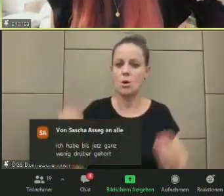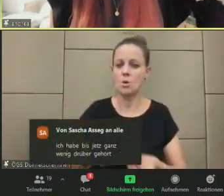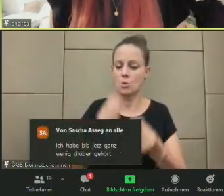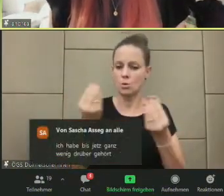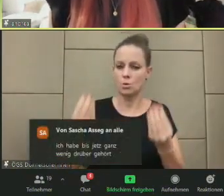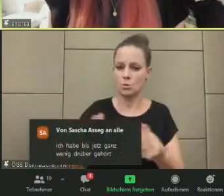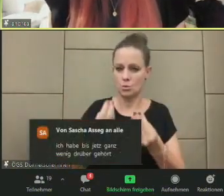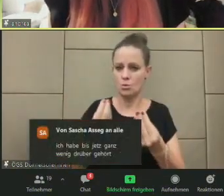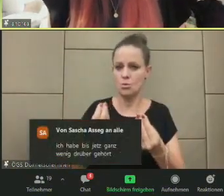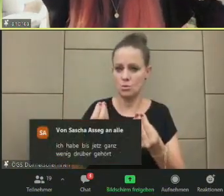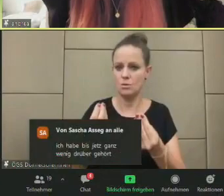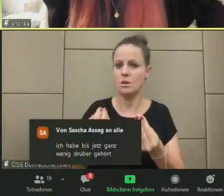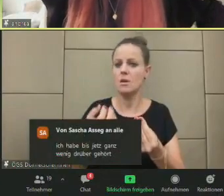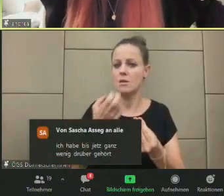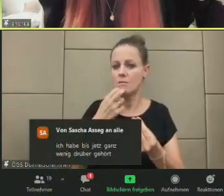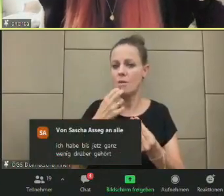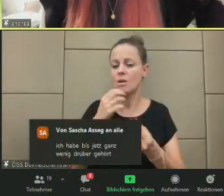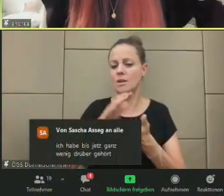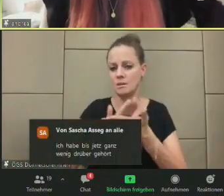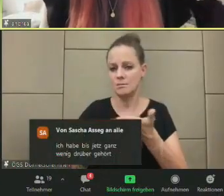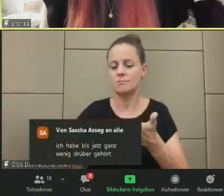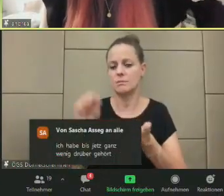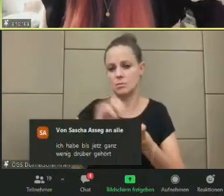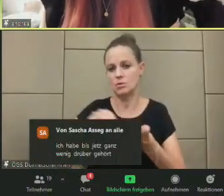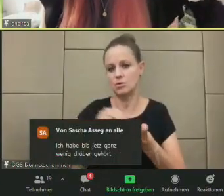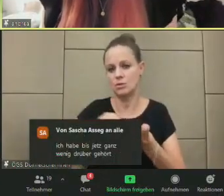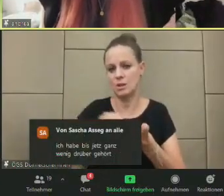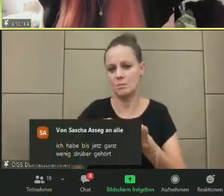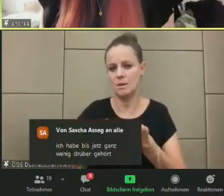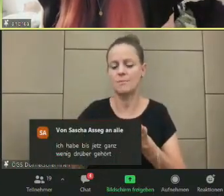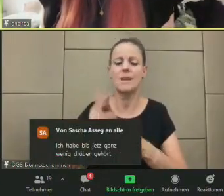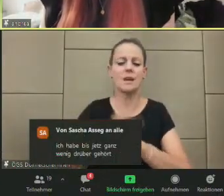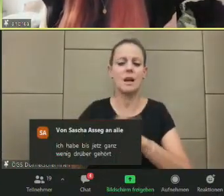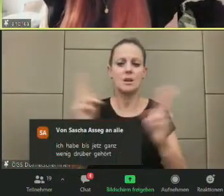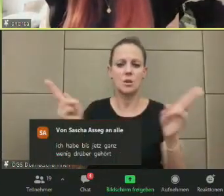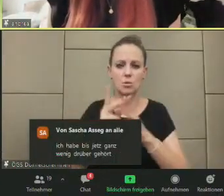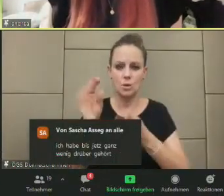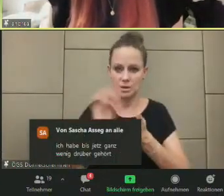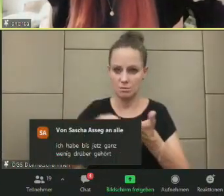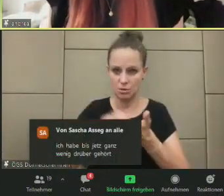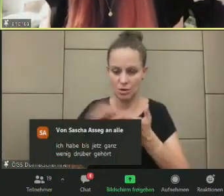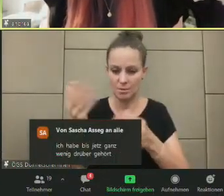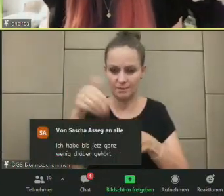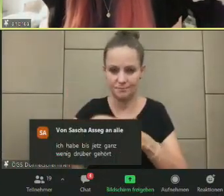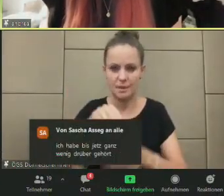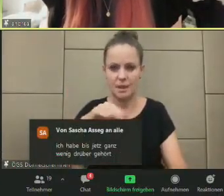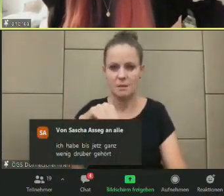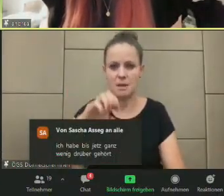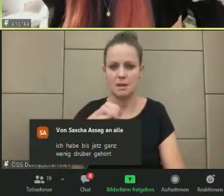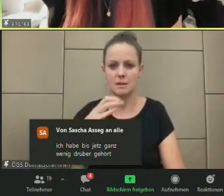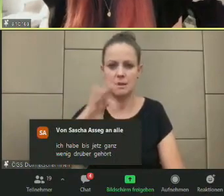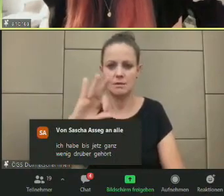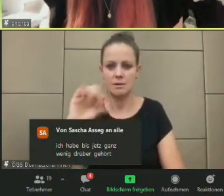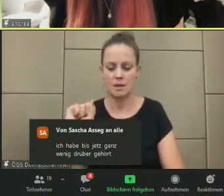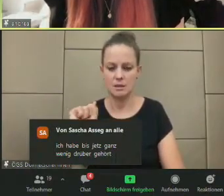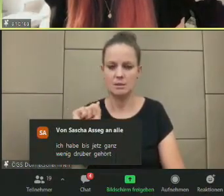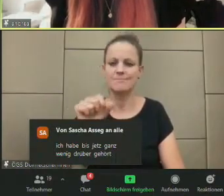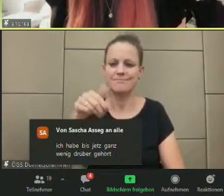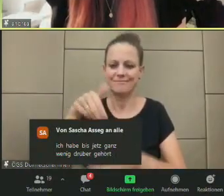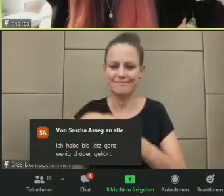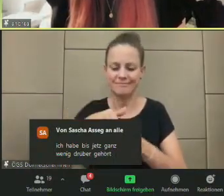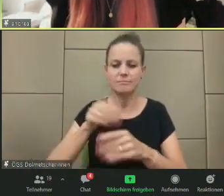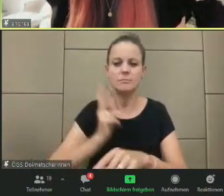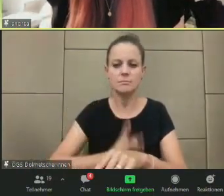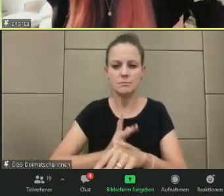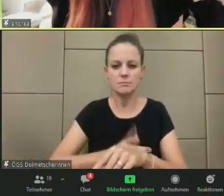wollte, darüber zu schreiben. Und vielleicht beschreibe ich die Krankheit einmal kurz. ME/CFS ist eine Erkrankung, die